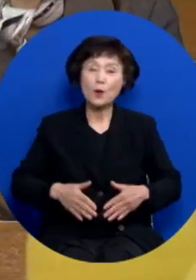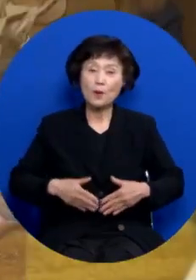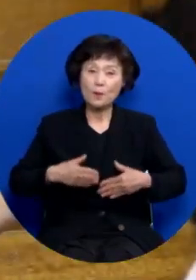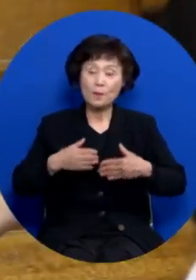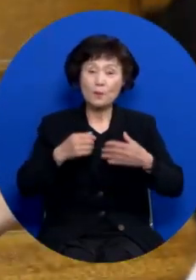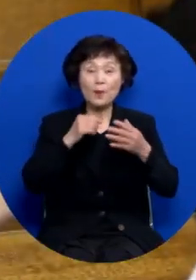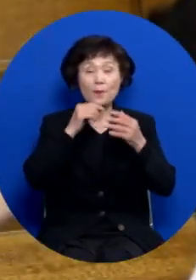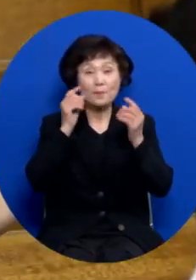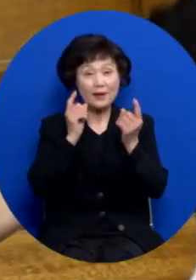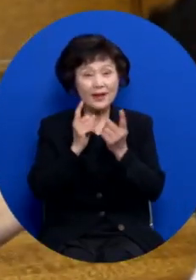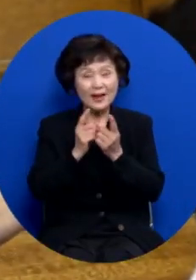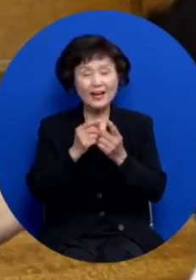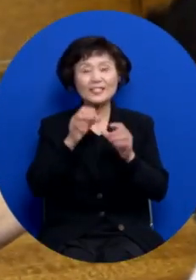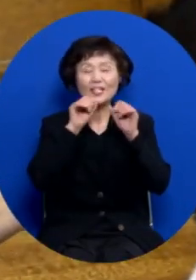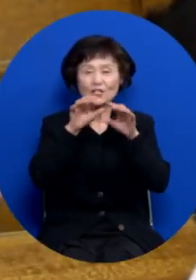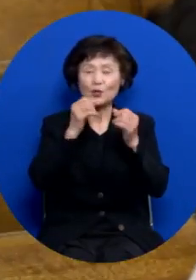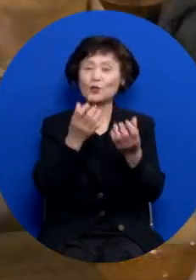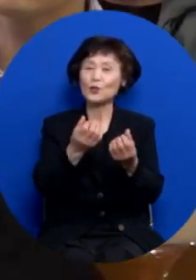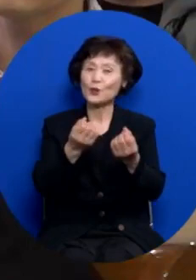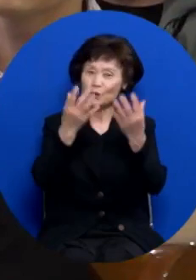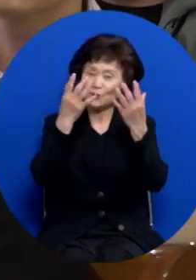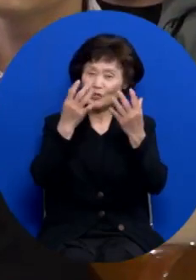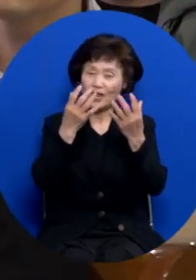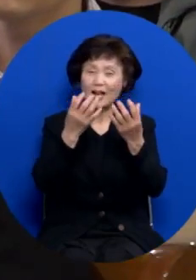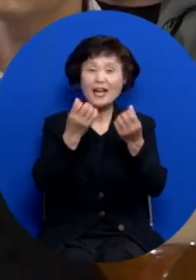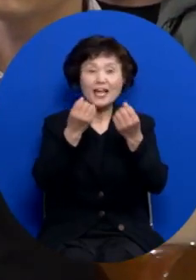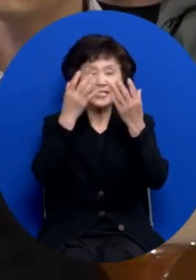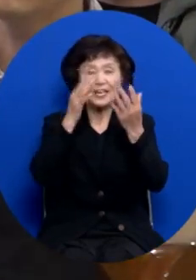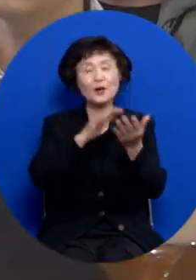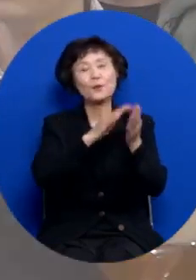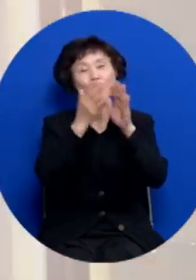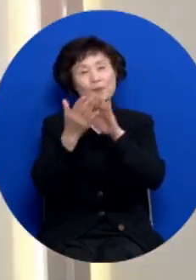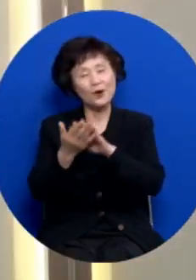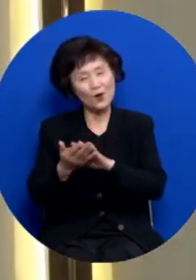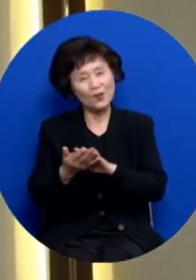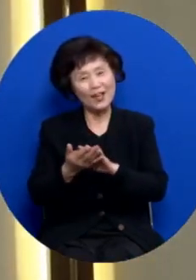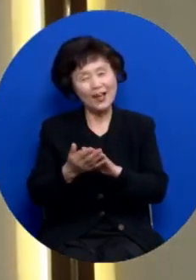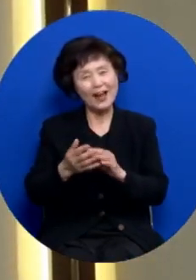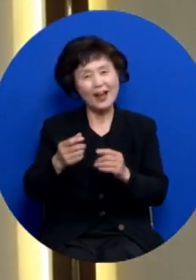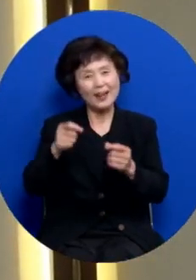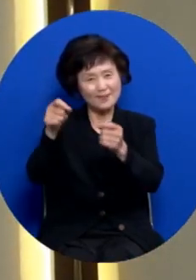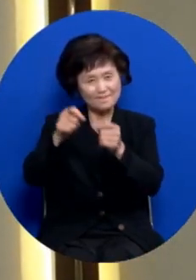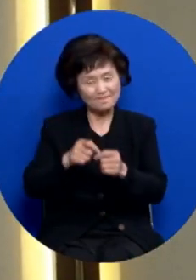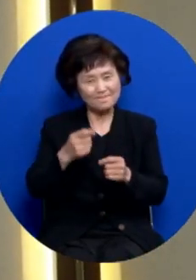교회 새로운 활력을 도모하고 있습니다. CTS 뉴스 이현지입니다.